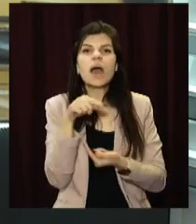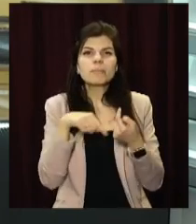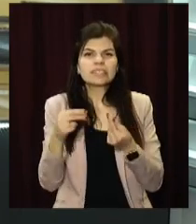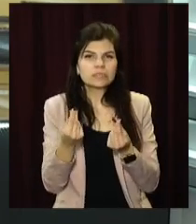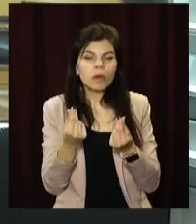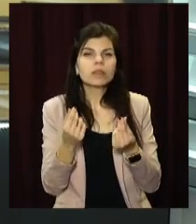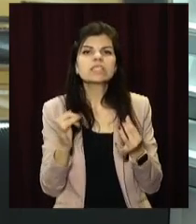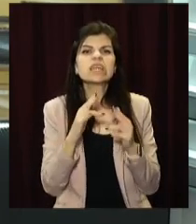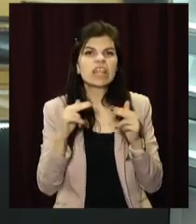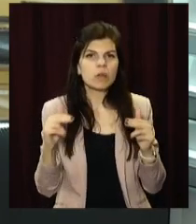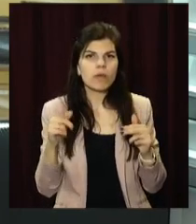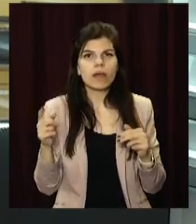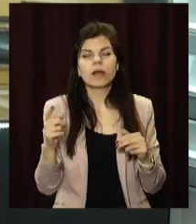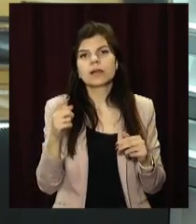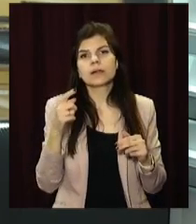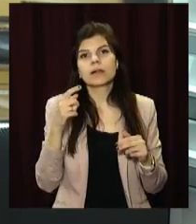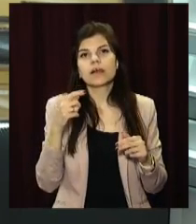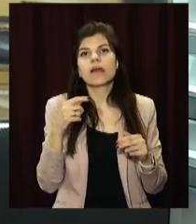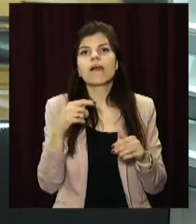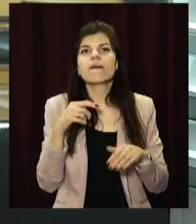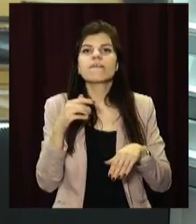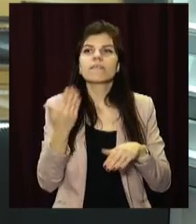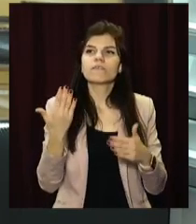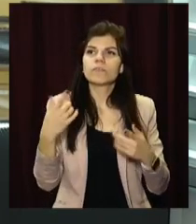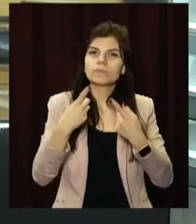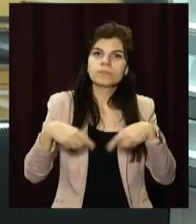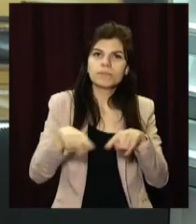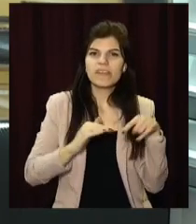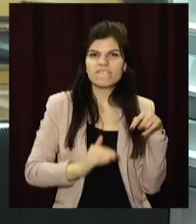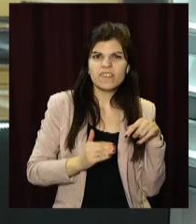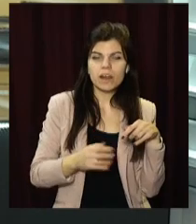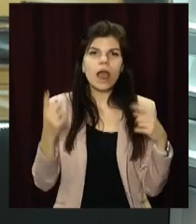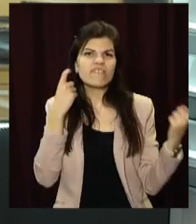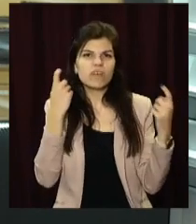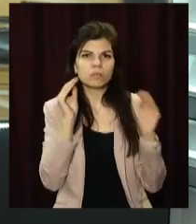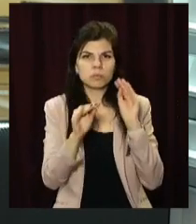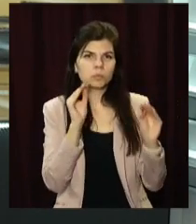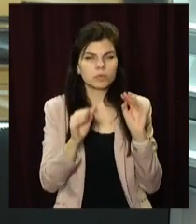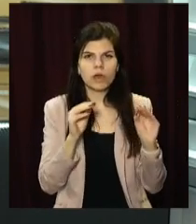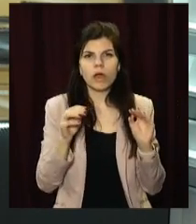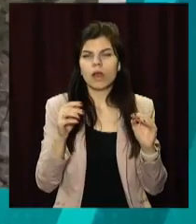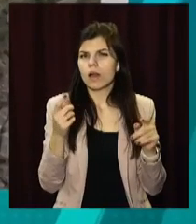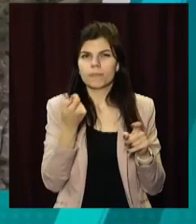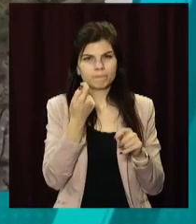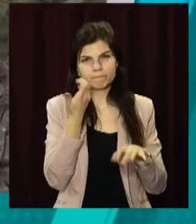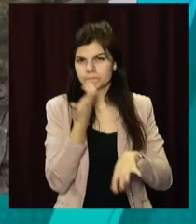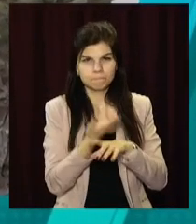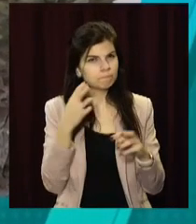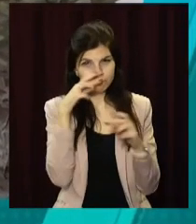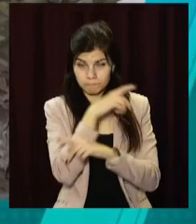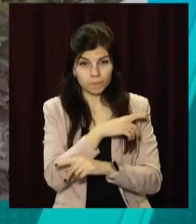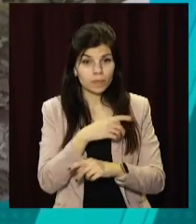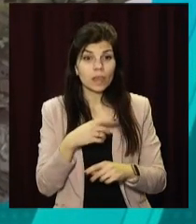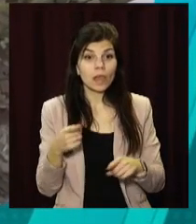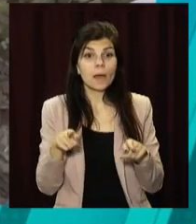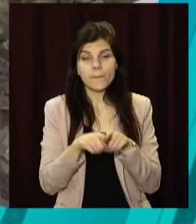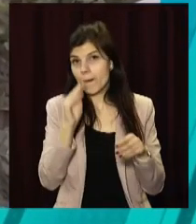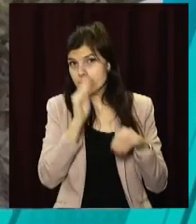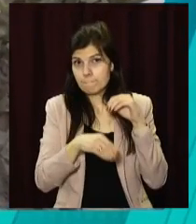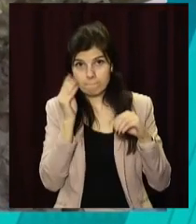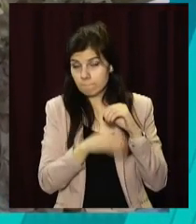Дніпра. Через фіктивні фірми ділки вносили неправдиві відомості про доходи до реєстру. І таким чином